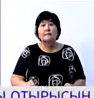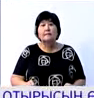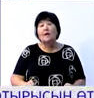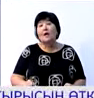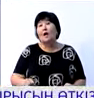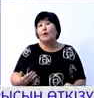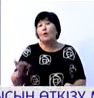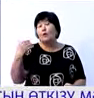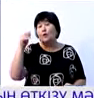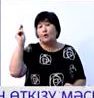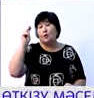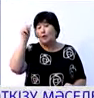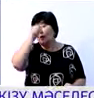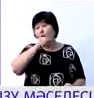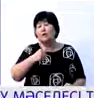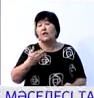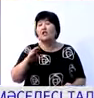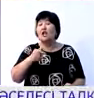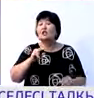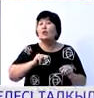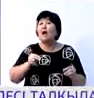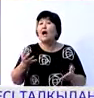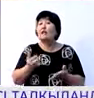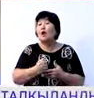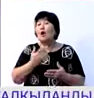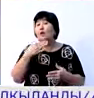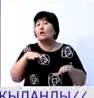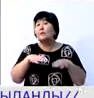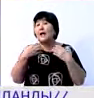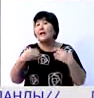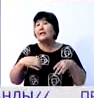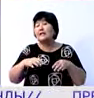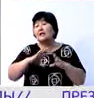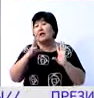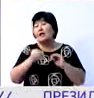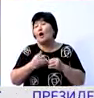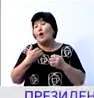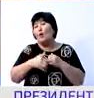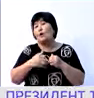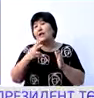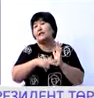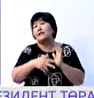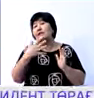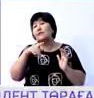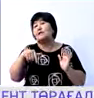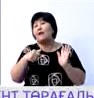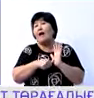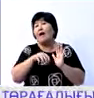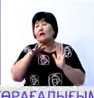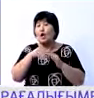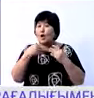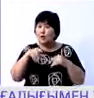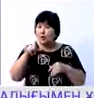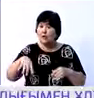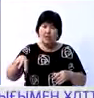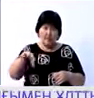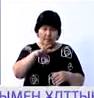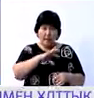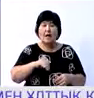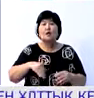Өткен оқу жылы жалағаштық мұғалімдер үшін табысты болды. Ұлттық бірыңғай тестілеудің қорытындысы бойынша орташа бал 85-6 құрады. Түлектердің барлығы